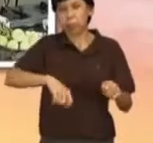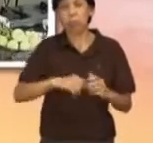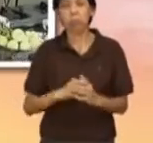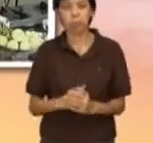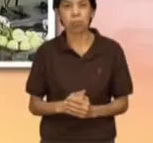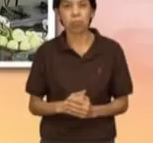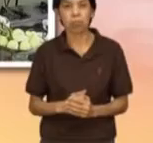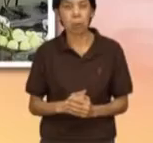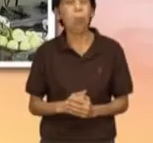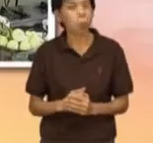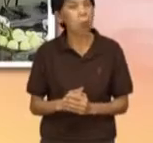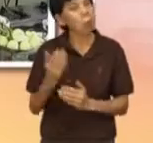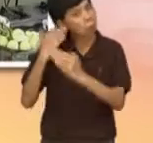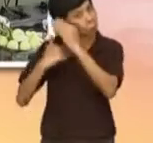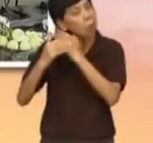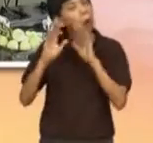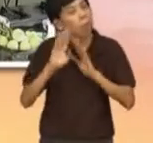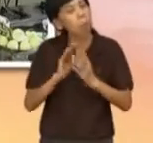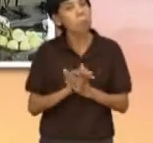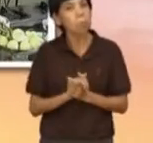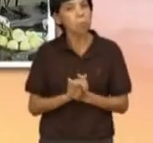ต้องให้สูตรต้นตำรับ